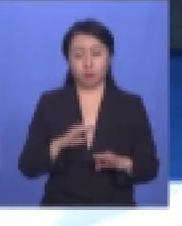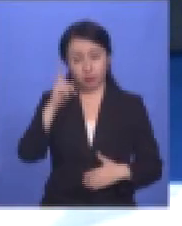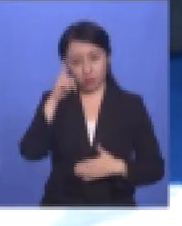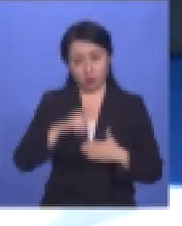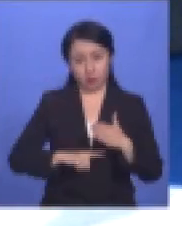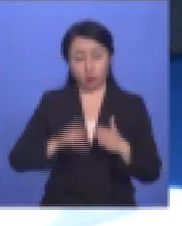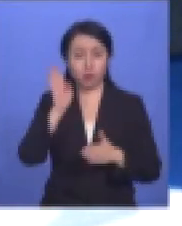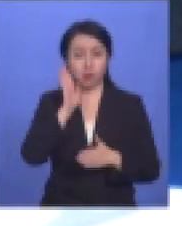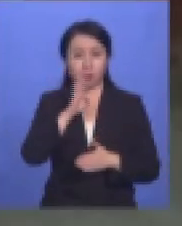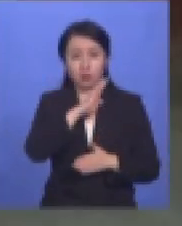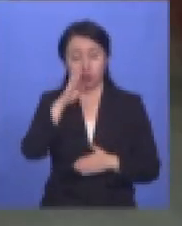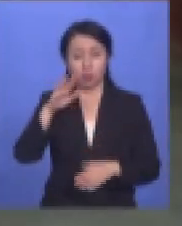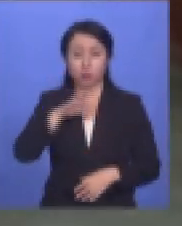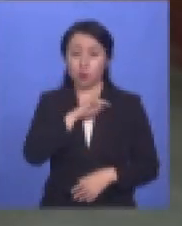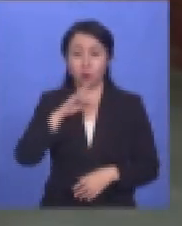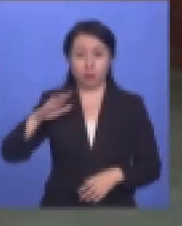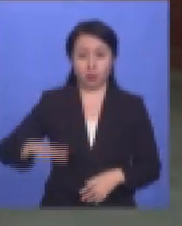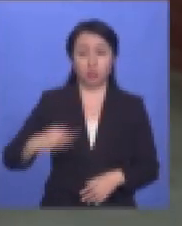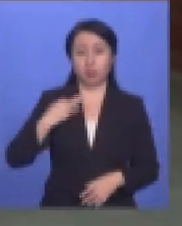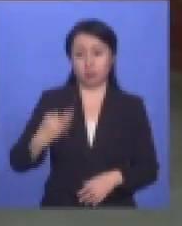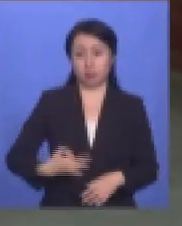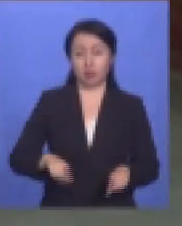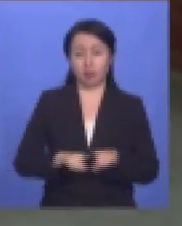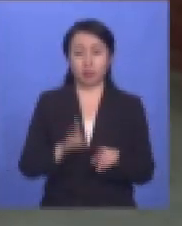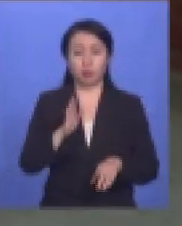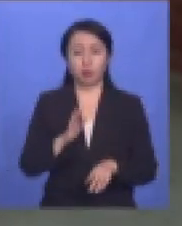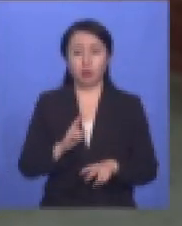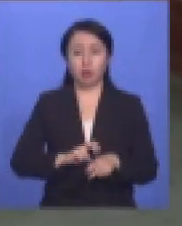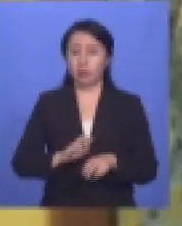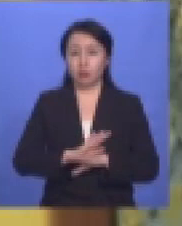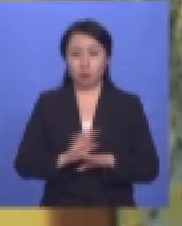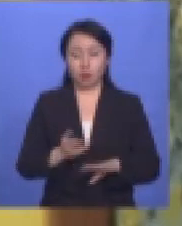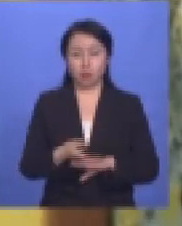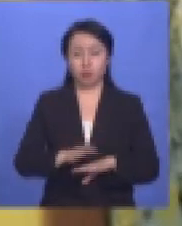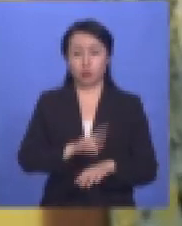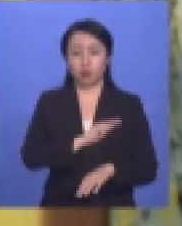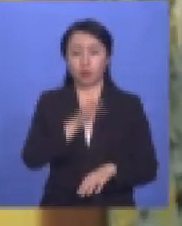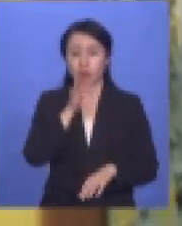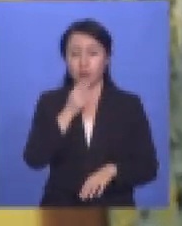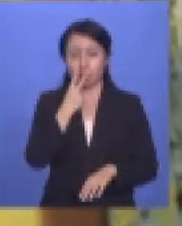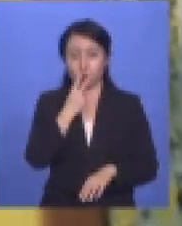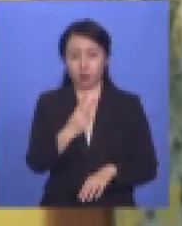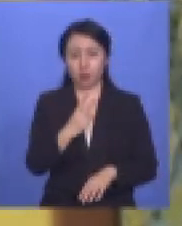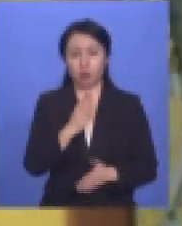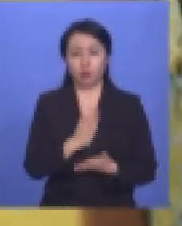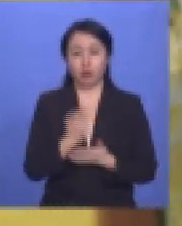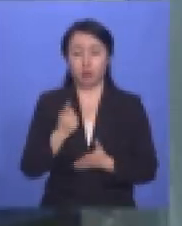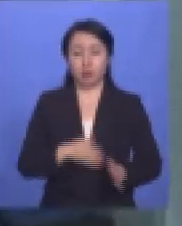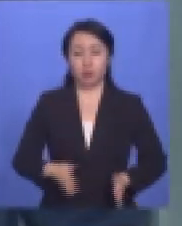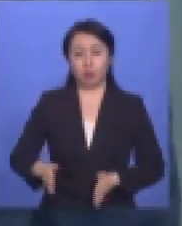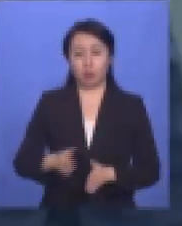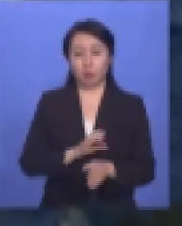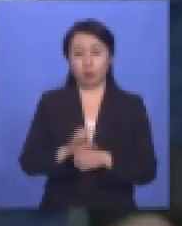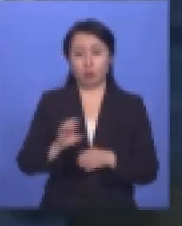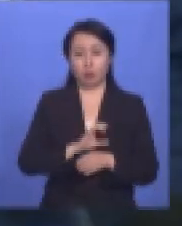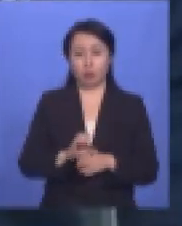Надеются родители, что младший сын пойдет по их стопам, не будет бояться тяжелого труда. Время покажет, а пока у них единый путь на